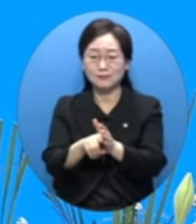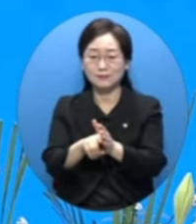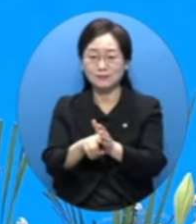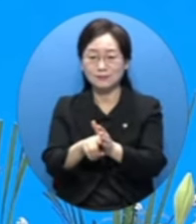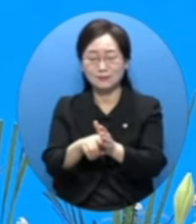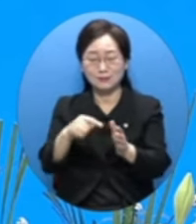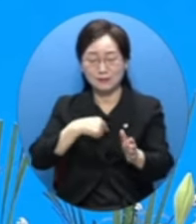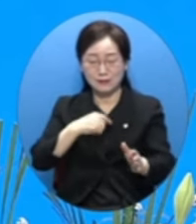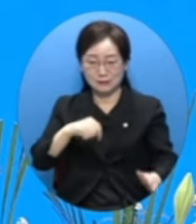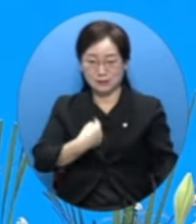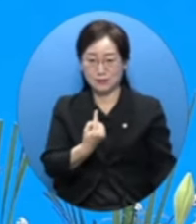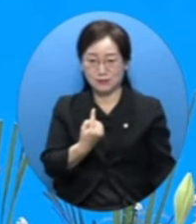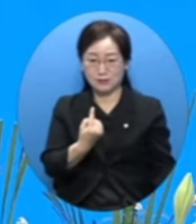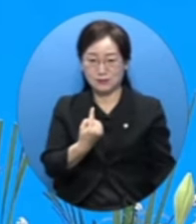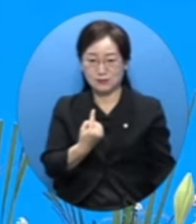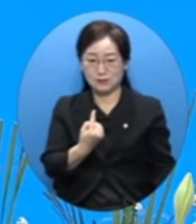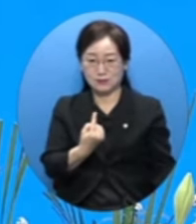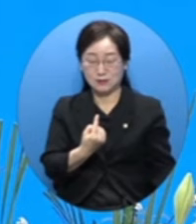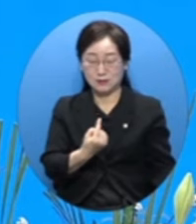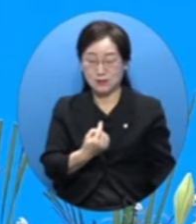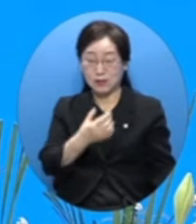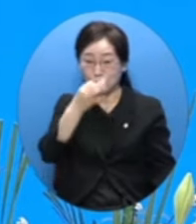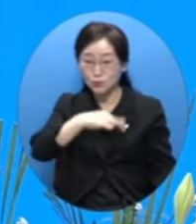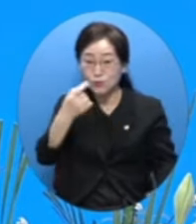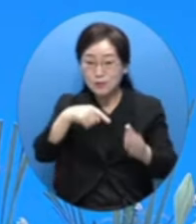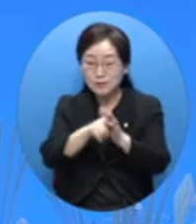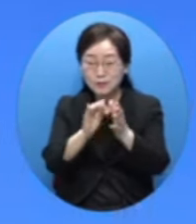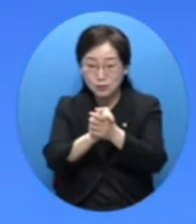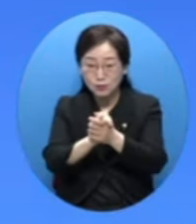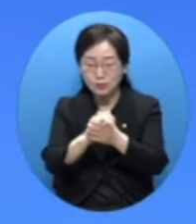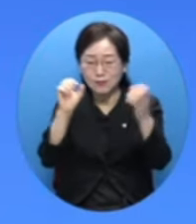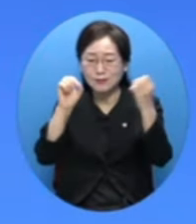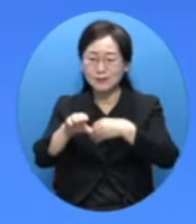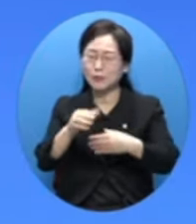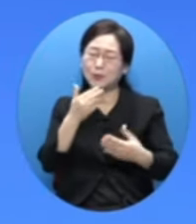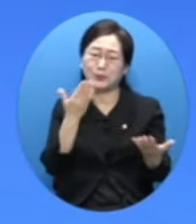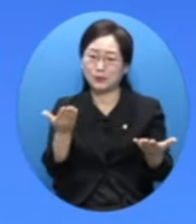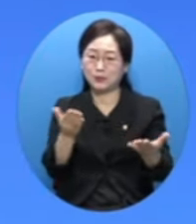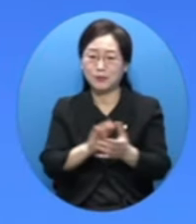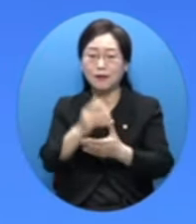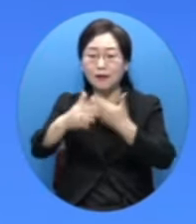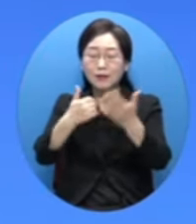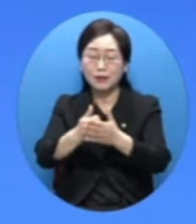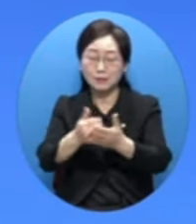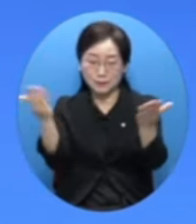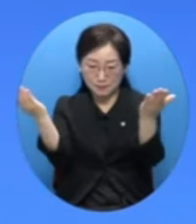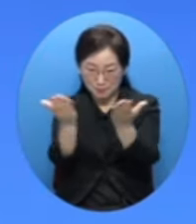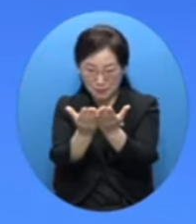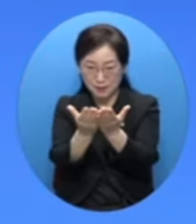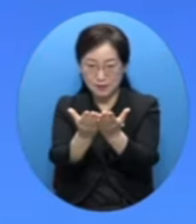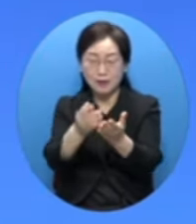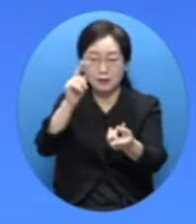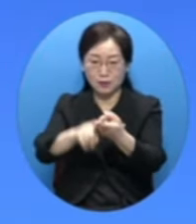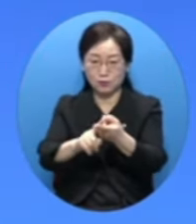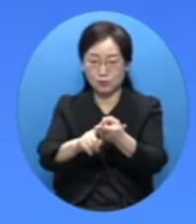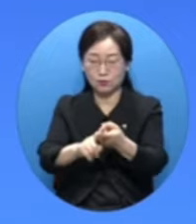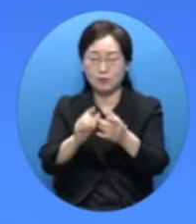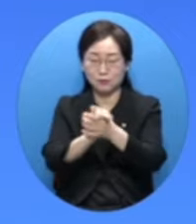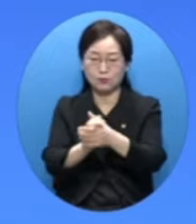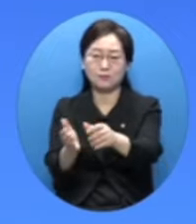나 자신을 위한 기도는 응답이 안 될 때가 많습니다. 하나님의 뜻에 합한 기도를 드리는 여러분 되기를 바랍니다.